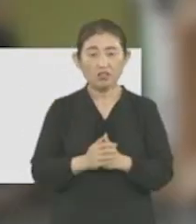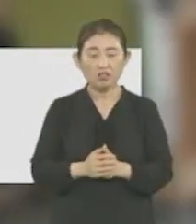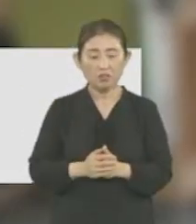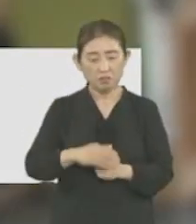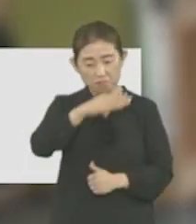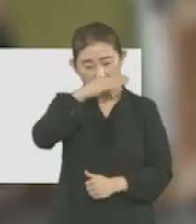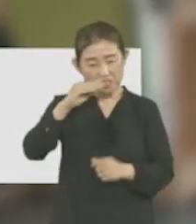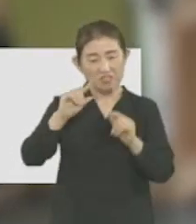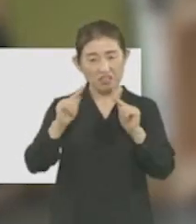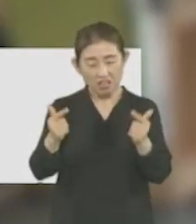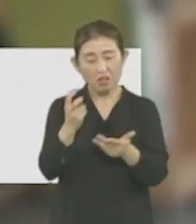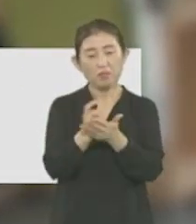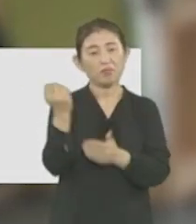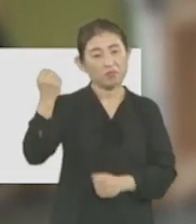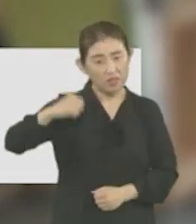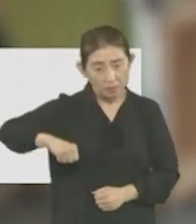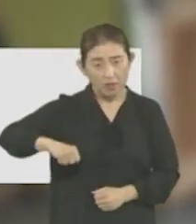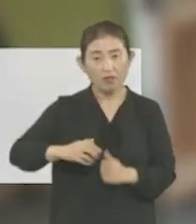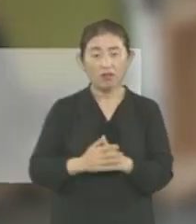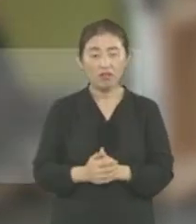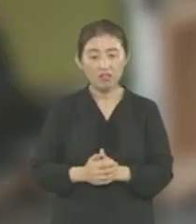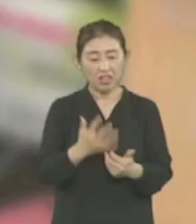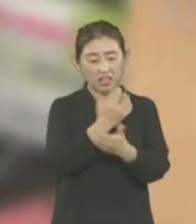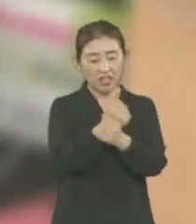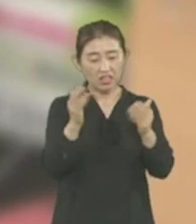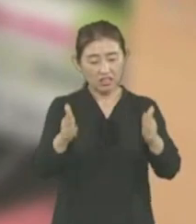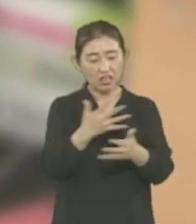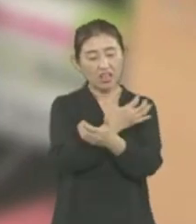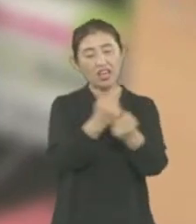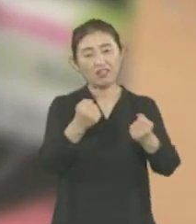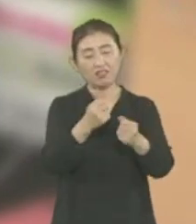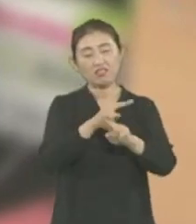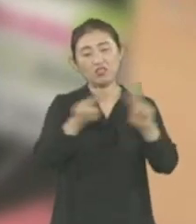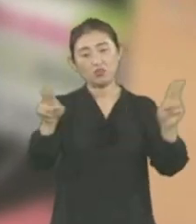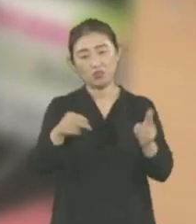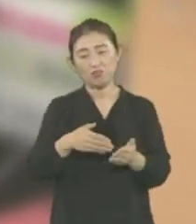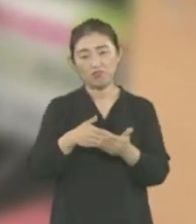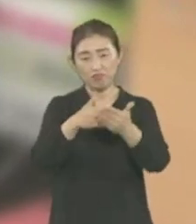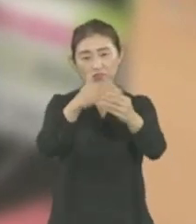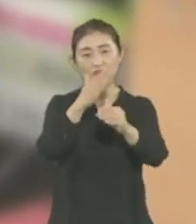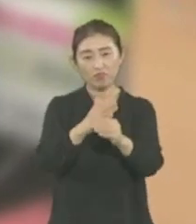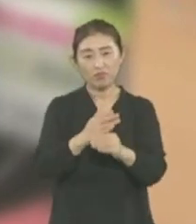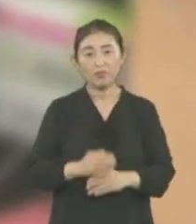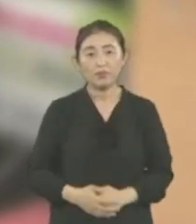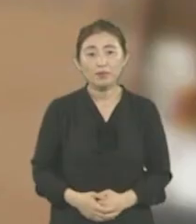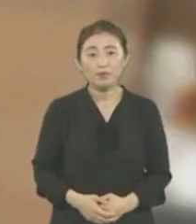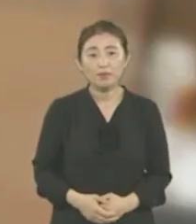품위유지 의무를 위반한 것으로 판단해 계약해지 절차를 밟고 있다고 설명했습니다